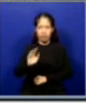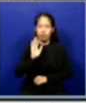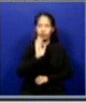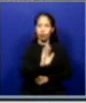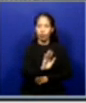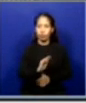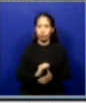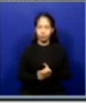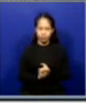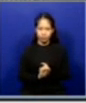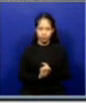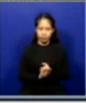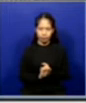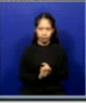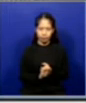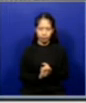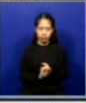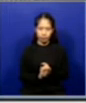ค้าง